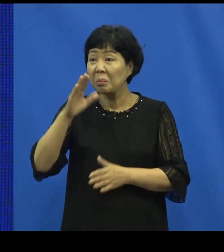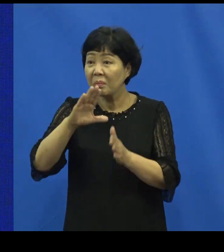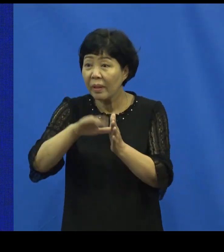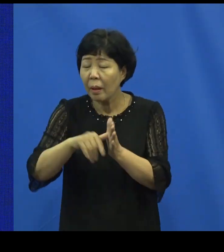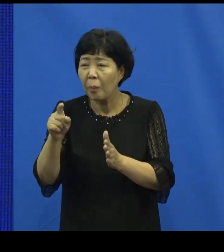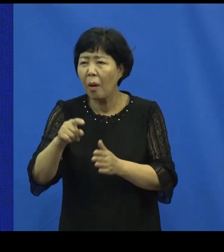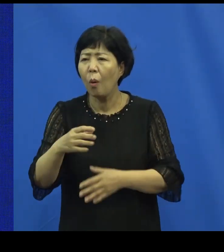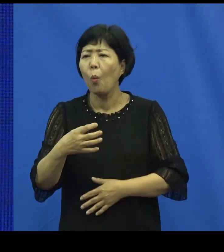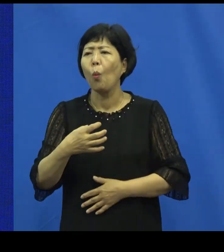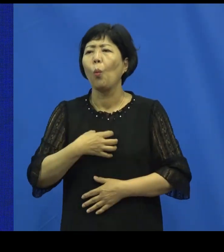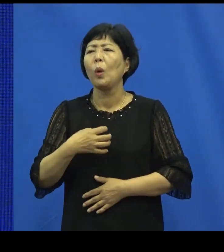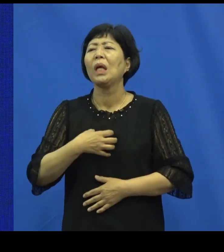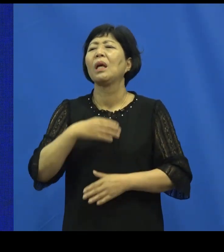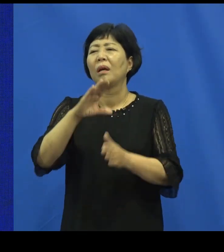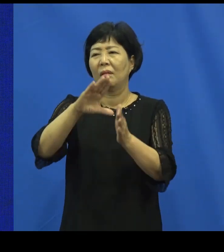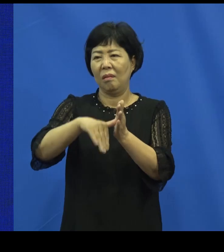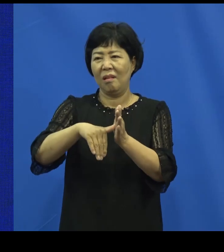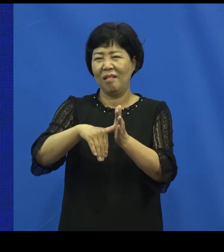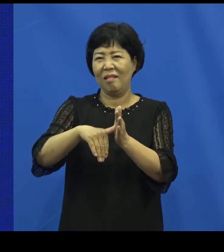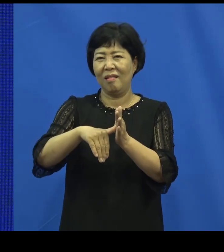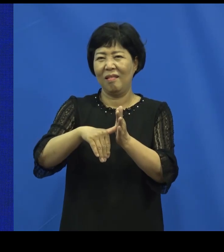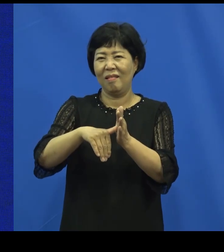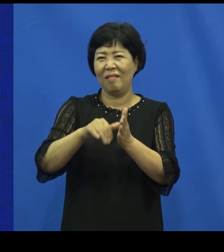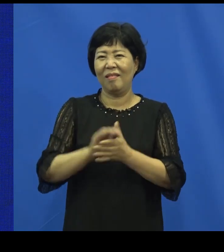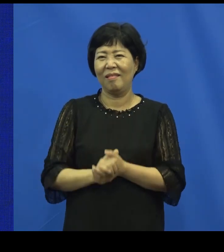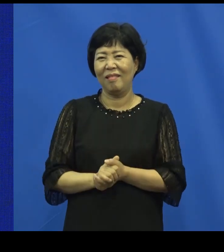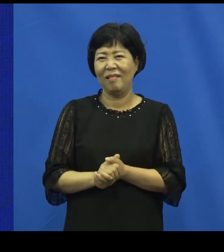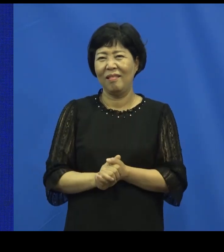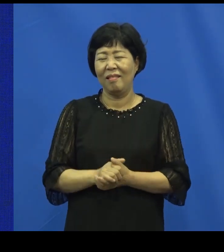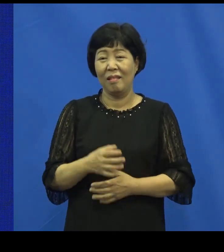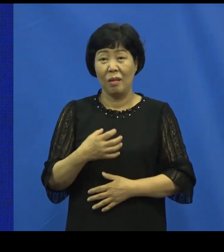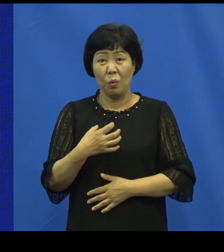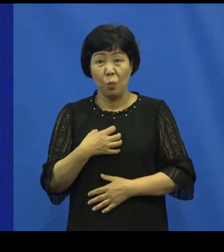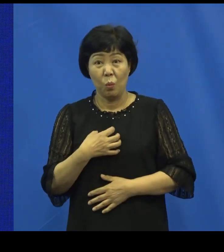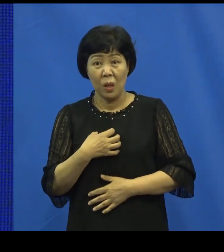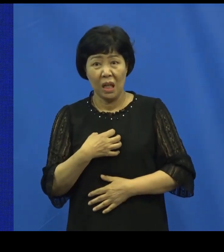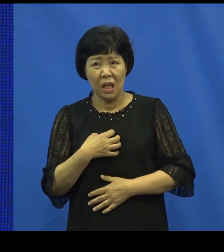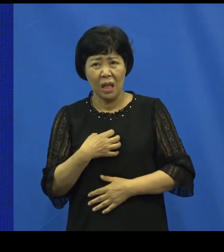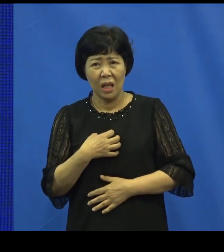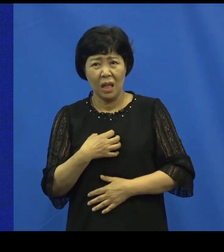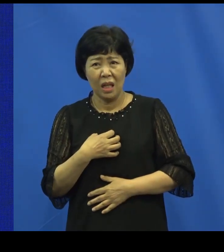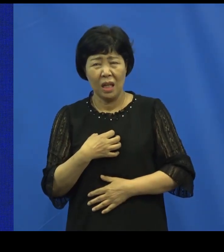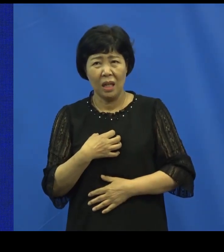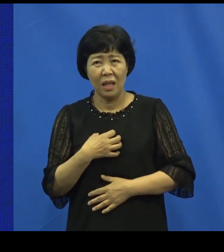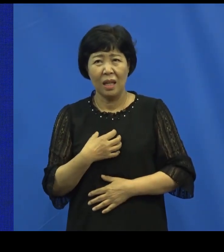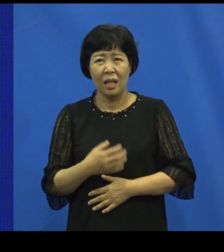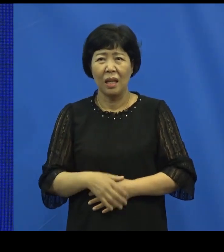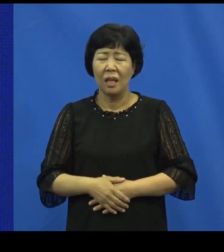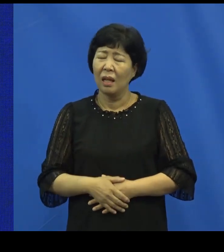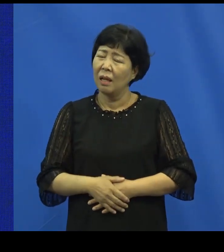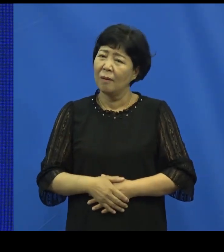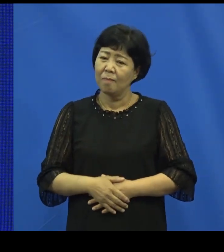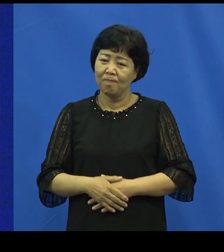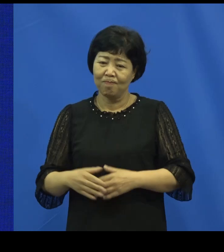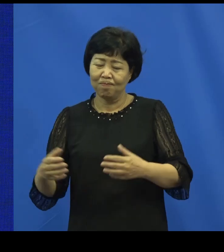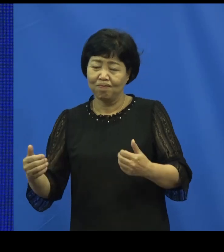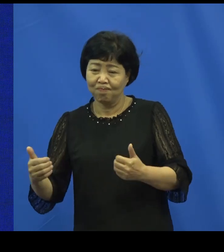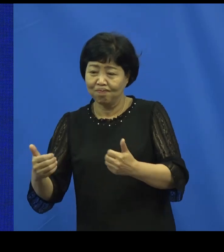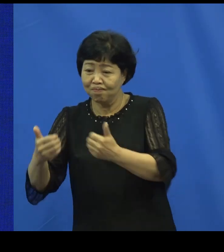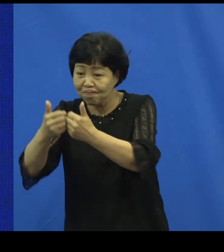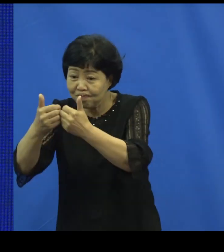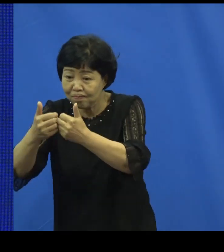위기의 시대라고 그러죠. 위기의 시대는 그 위기를 우리가 맞서서